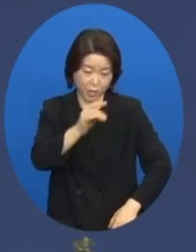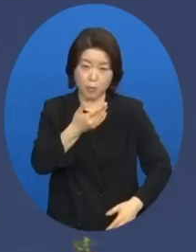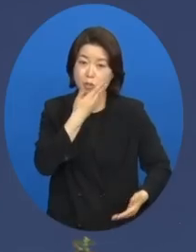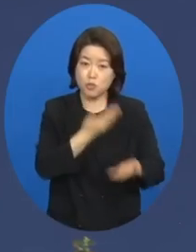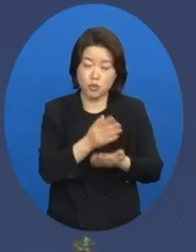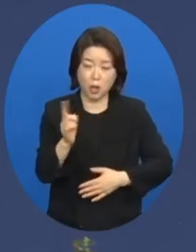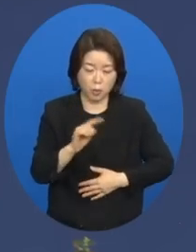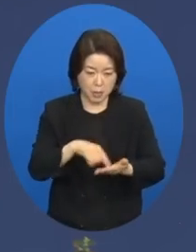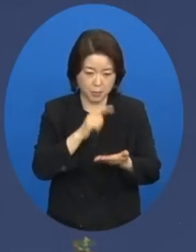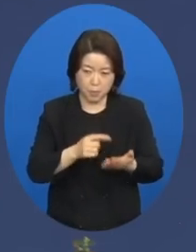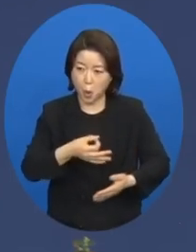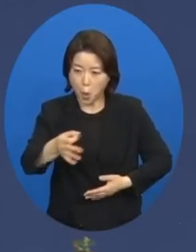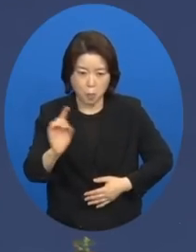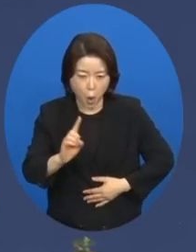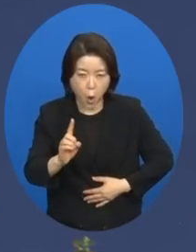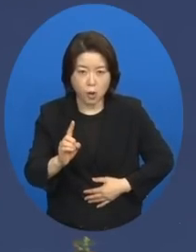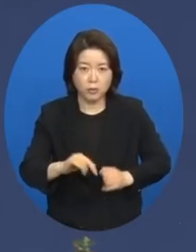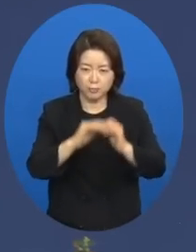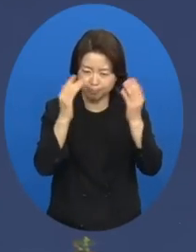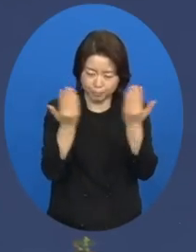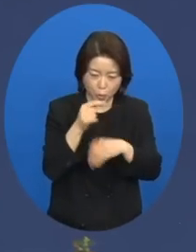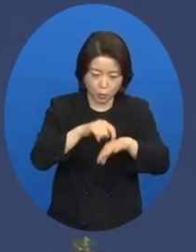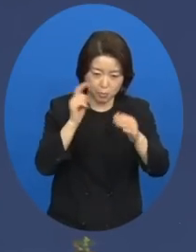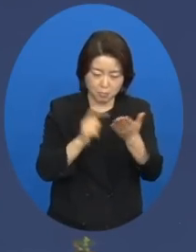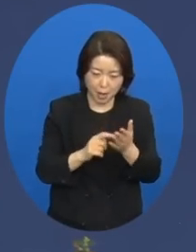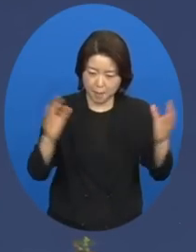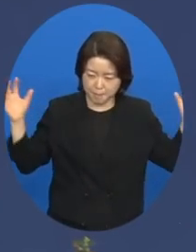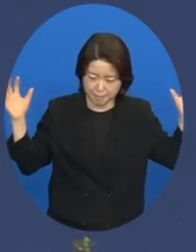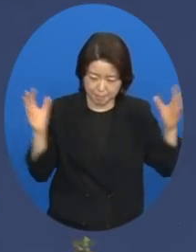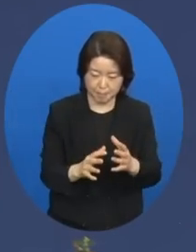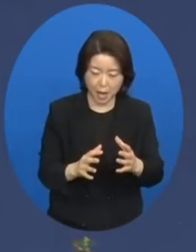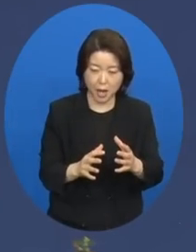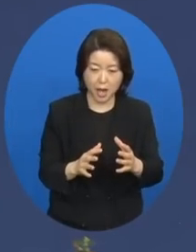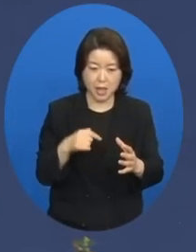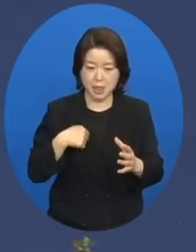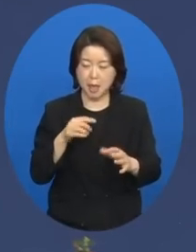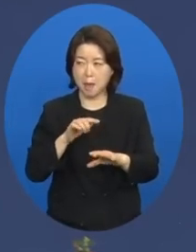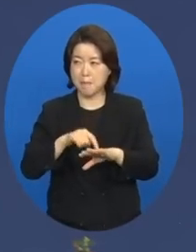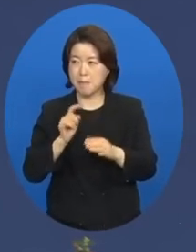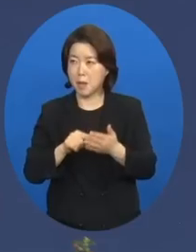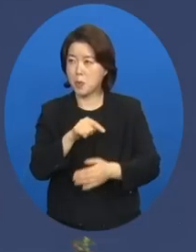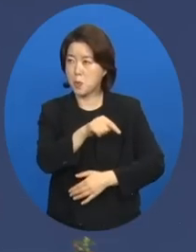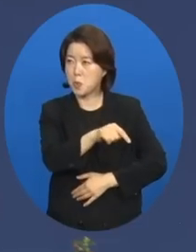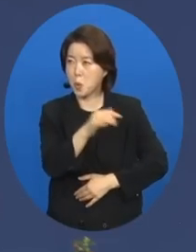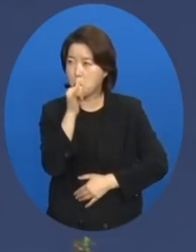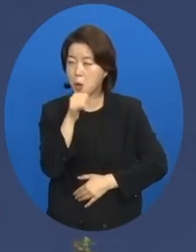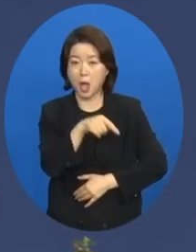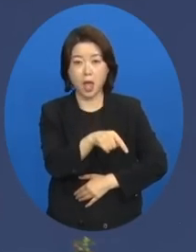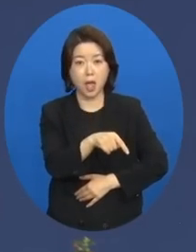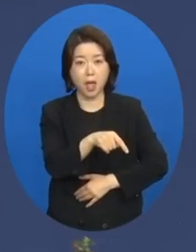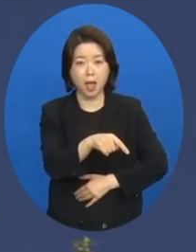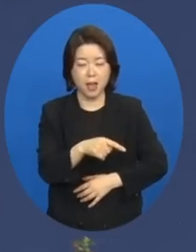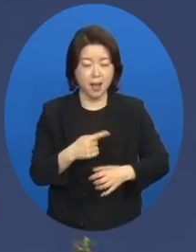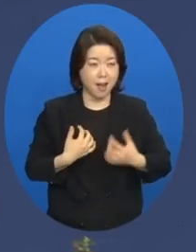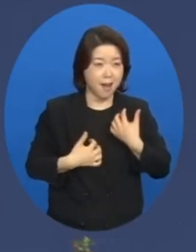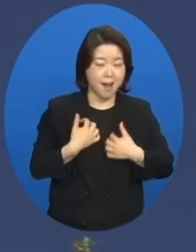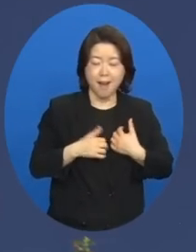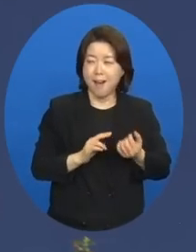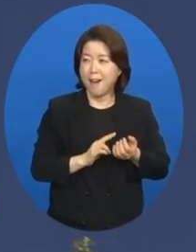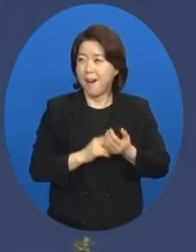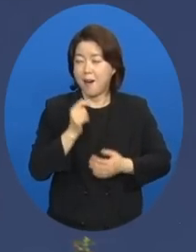대가 지불 이 사람의 모든 전심은 다 내 마음은 네 보물 있는 곳에 있느니라. 그리고 그 기쁨을 감출 수가